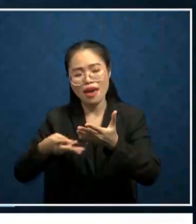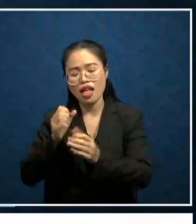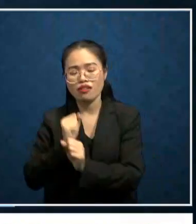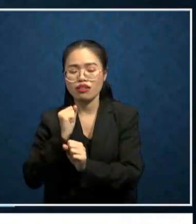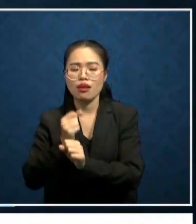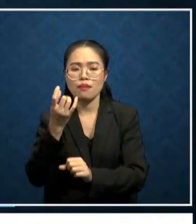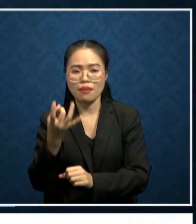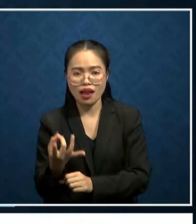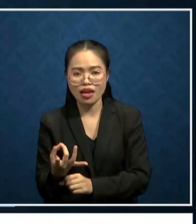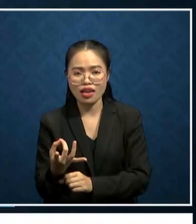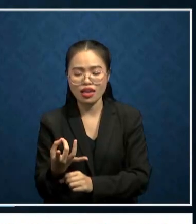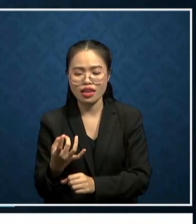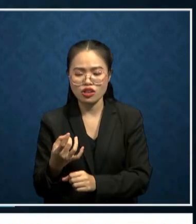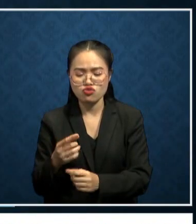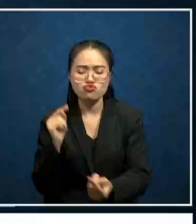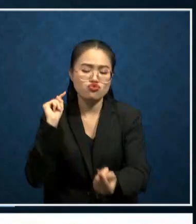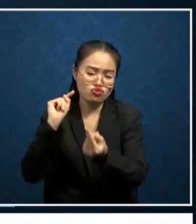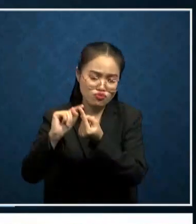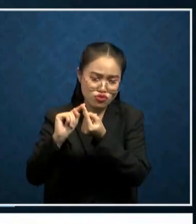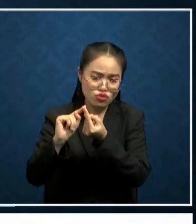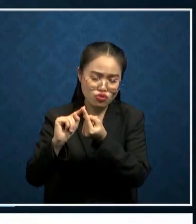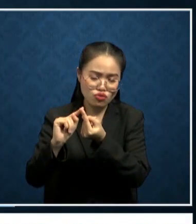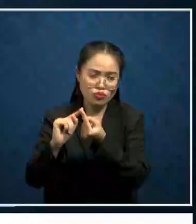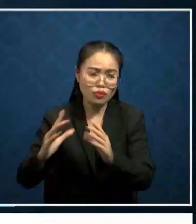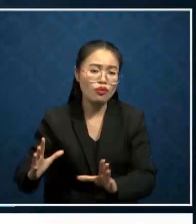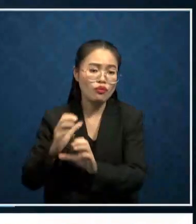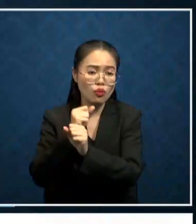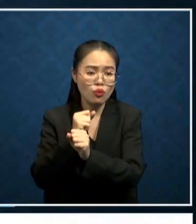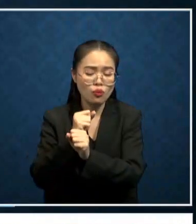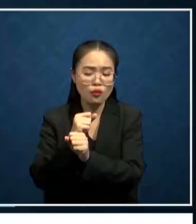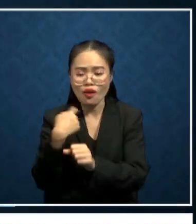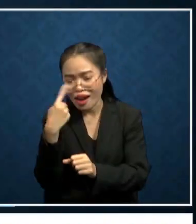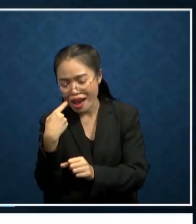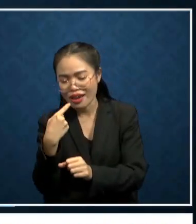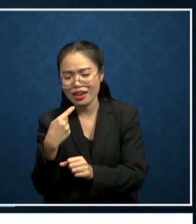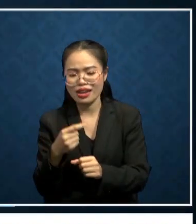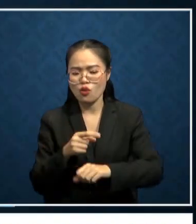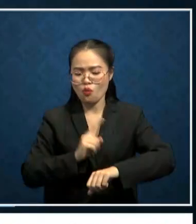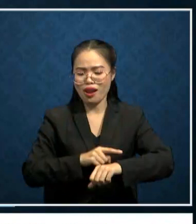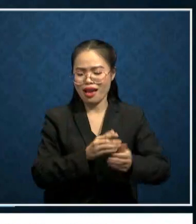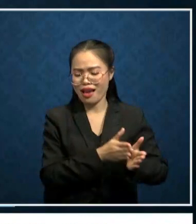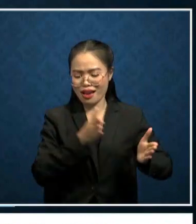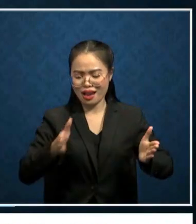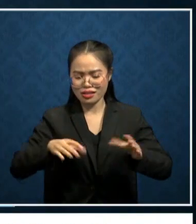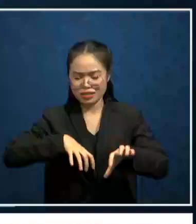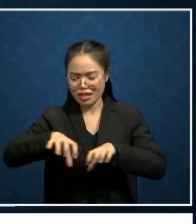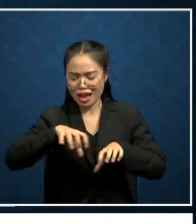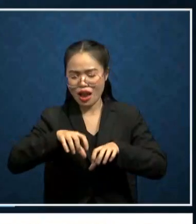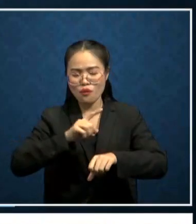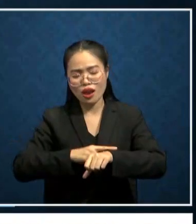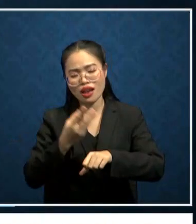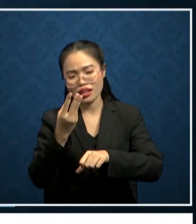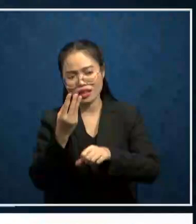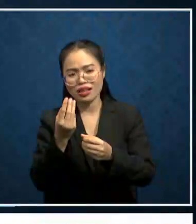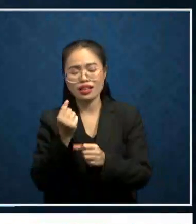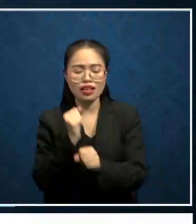นะครับเอ่อตัวชี้วัดของหน่วยงานเป็นมีตัวชี้วัดของหน่วยงานใดระยะเวลาการดำเนินการความคืบหน้าเป็นอย่างไรนะครับผลการ